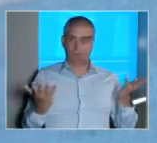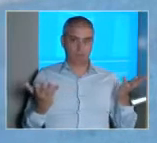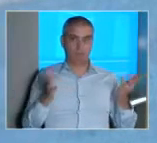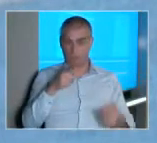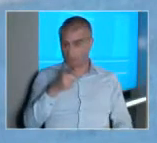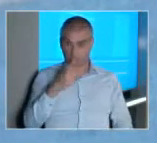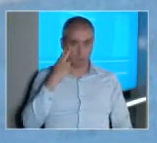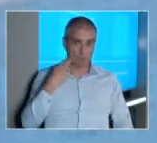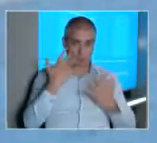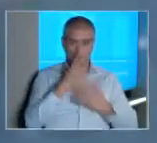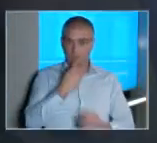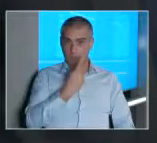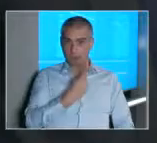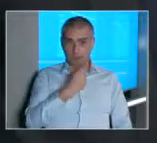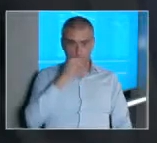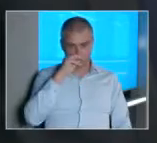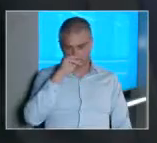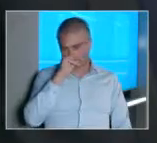גם אתה הובכת מהדברים?